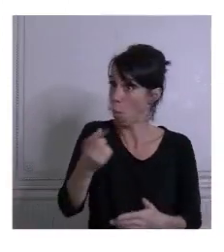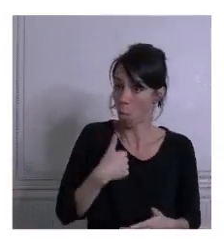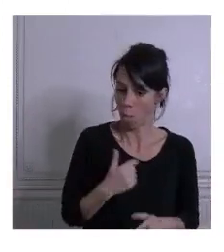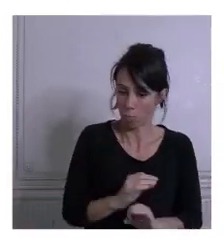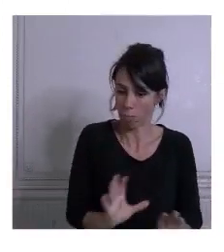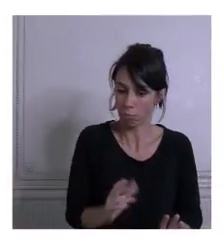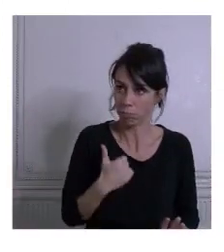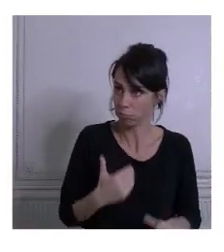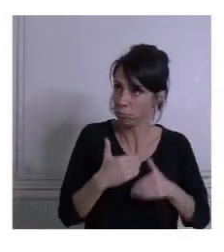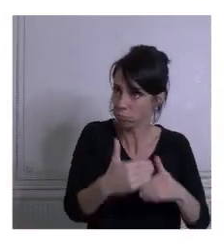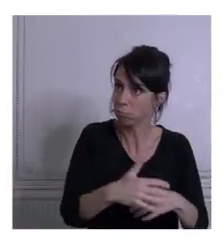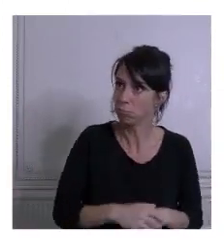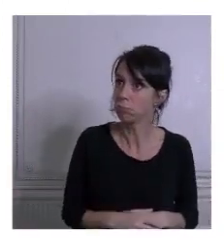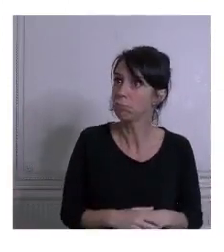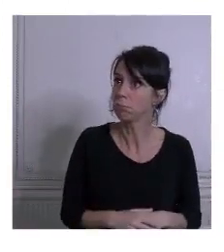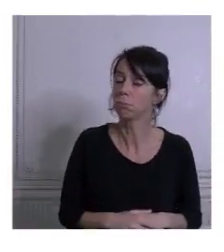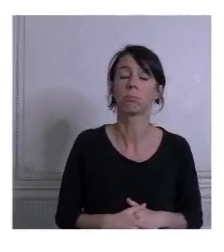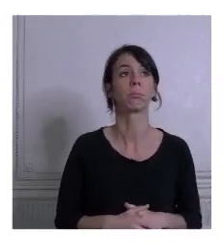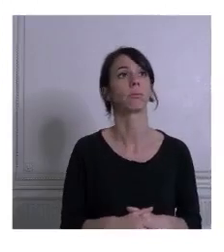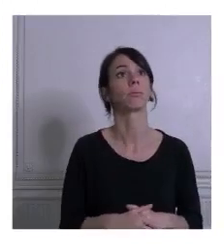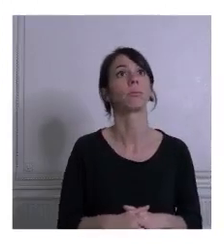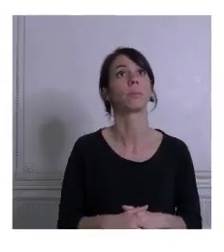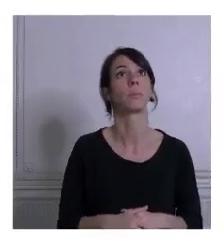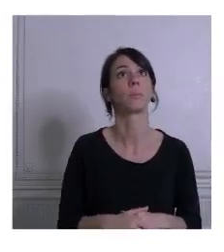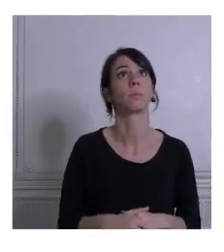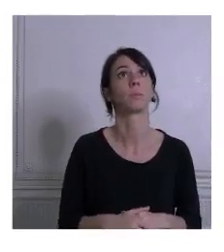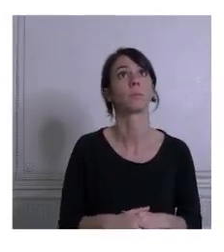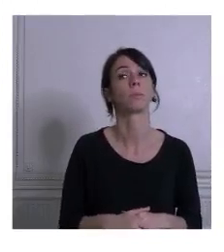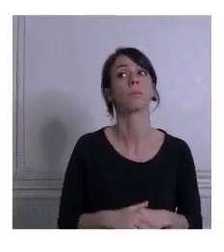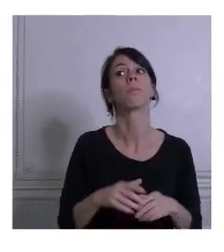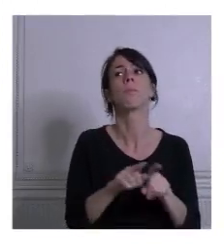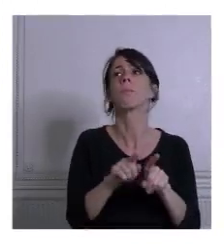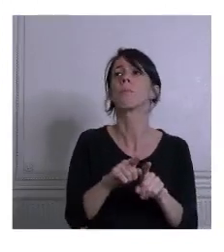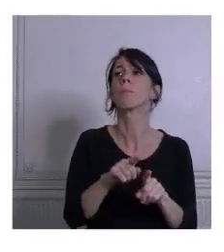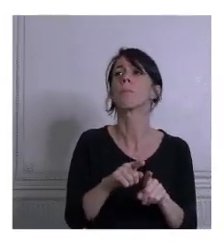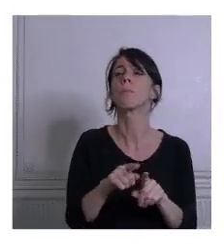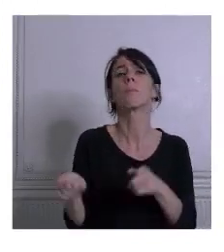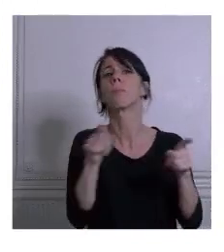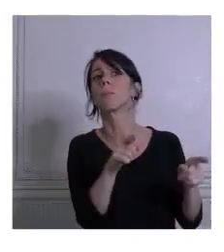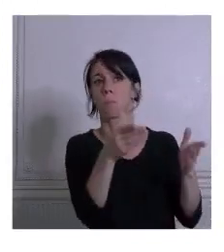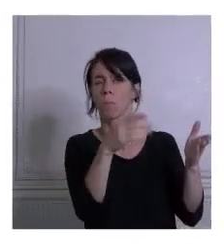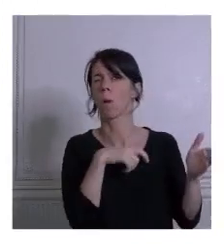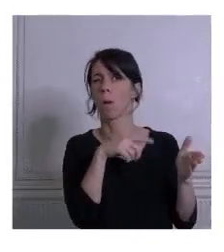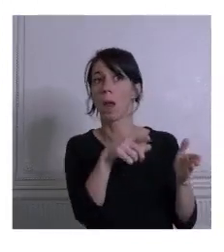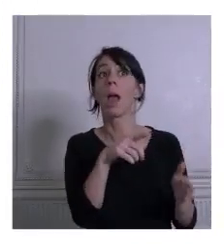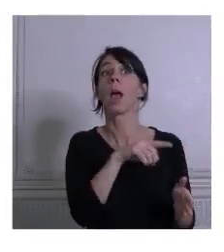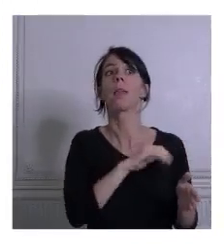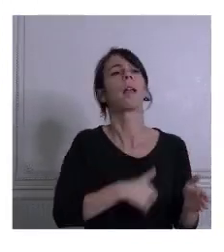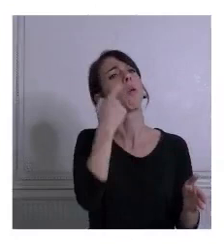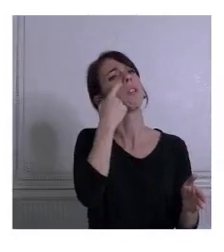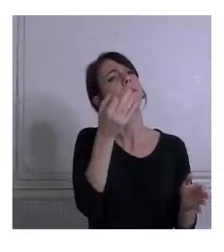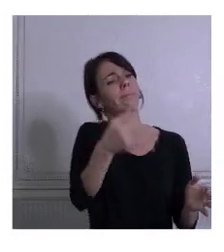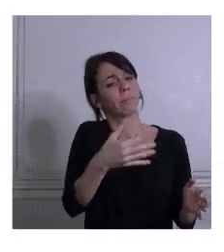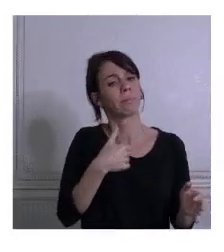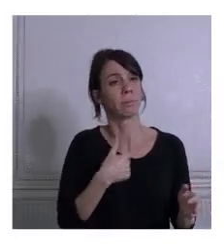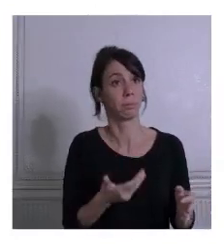c'est Sud-Ouest, qui dépense le moins d'énergie par habitant? Est-ce que vous pensez que c'est quelque chose qui, parce